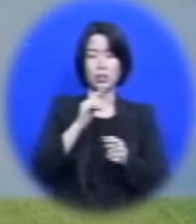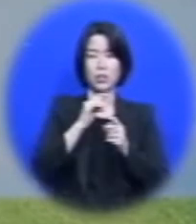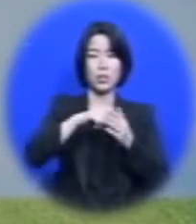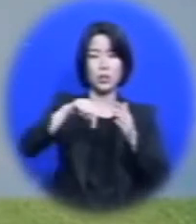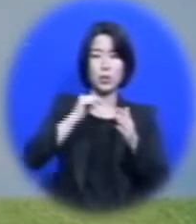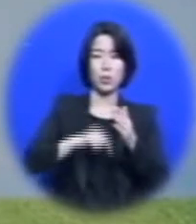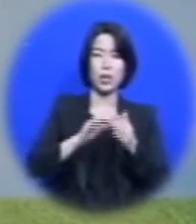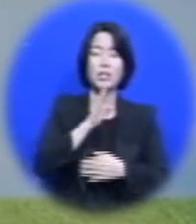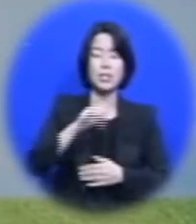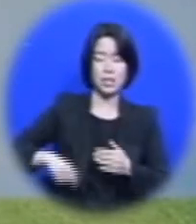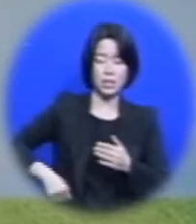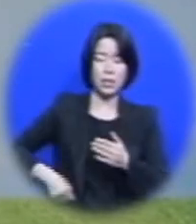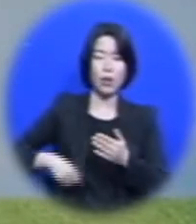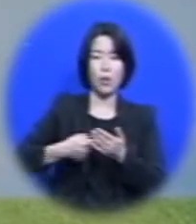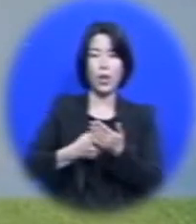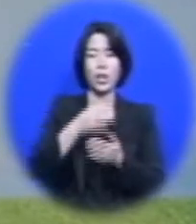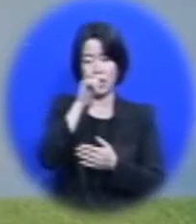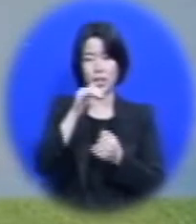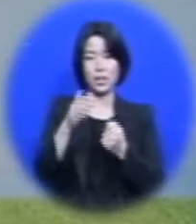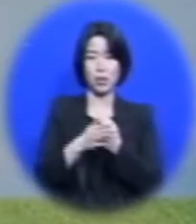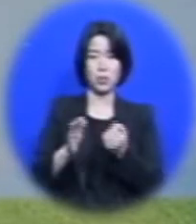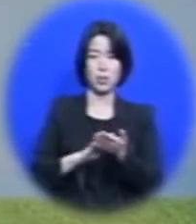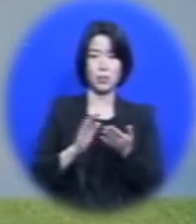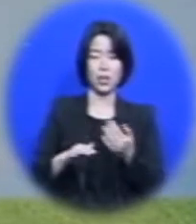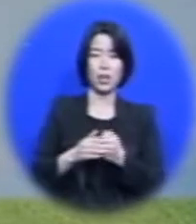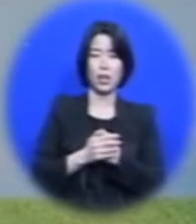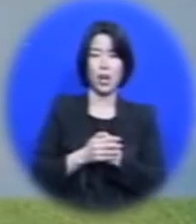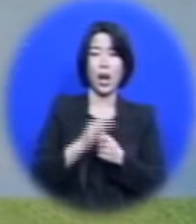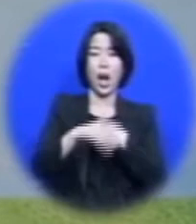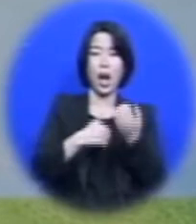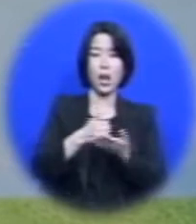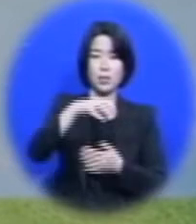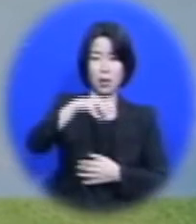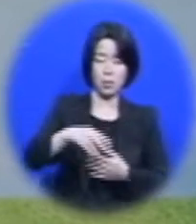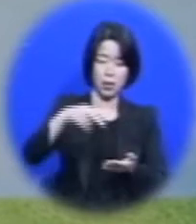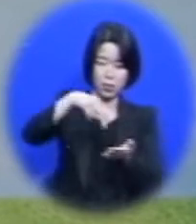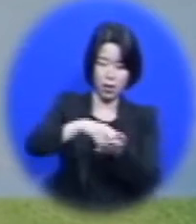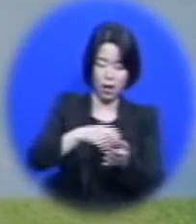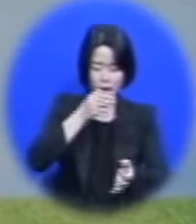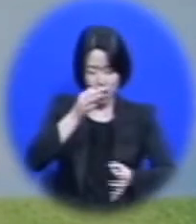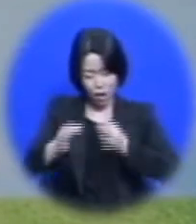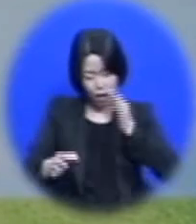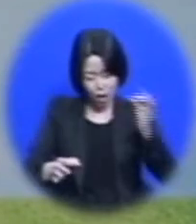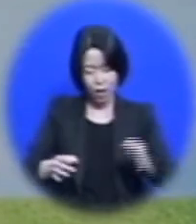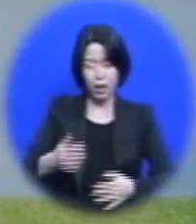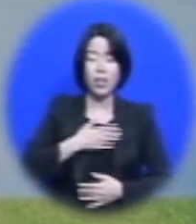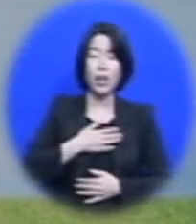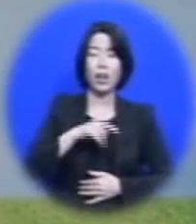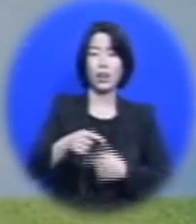회개가 일어났기 때문에. 그리고 그는 하나님 앞에 무릎을 꿇고 통곡하면서 내가 그런 죄인이라고